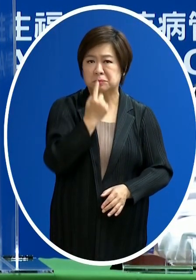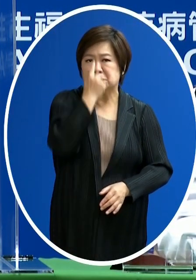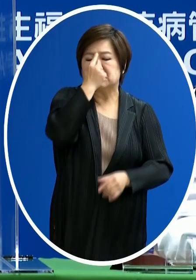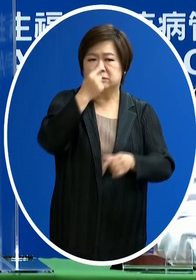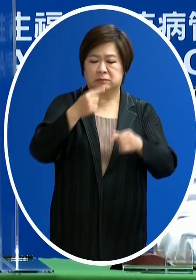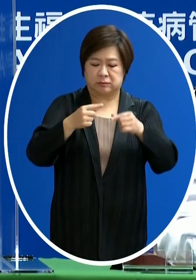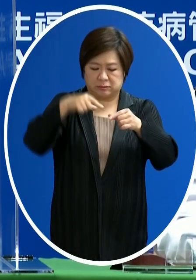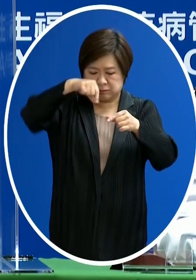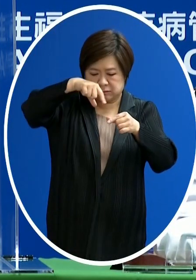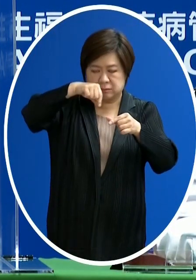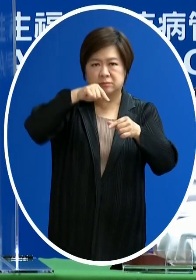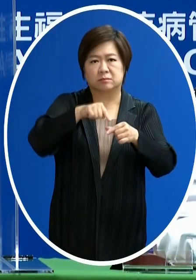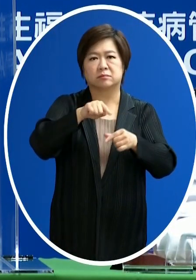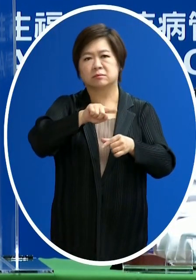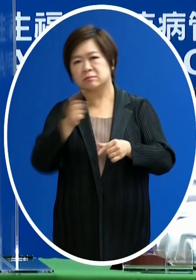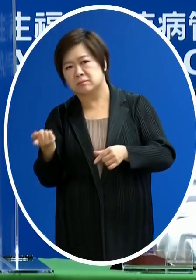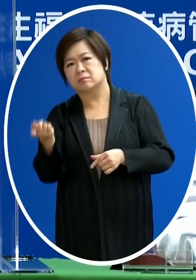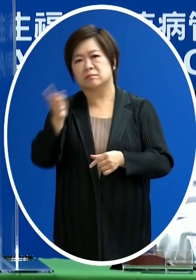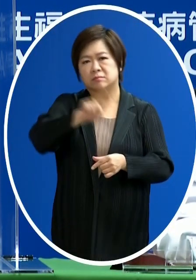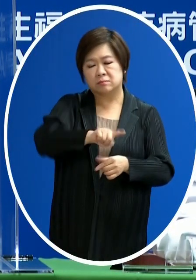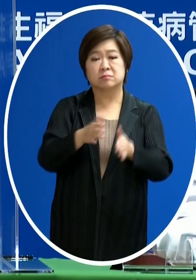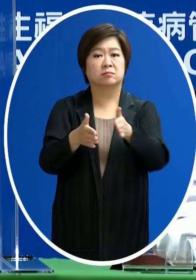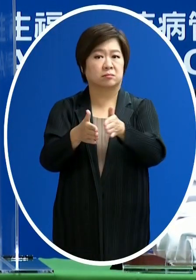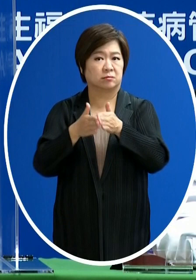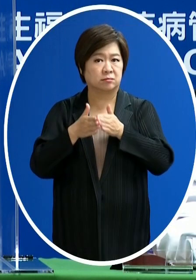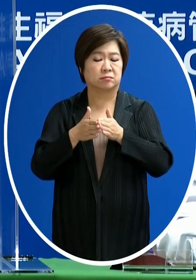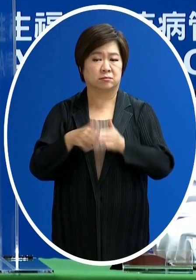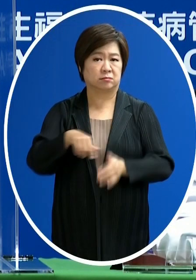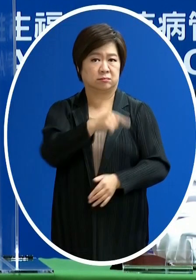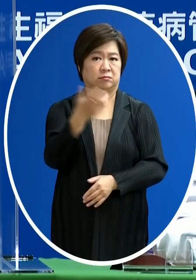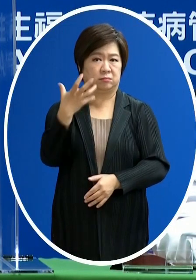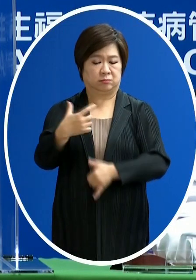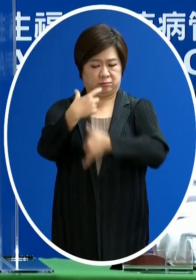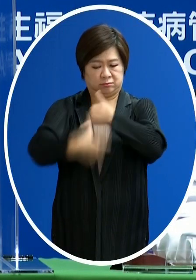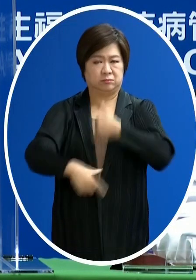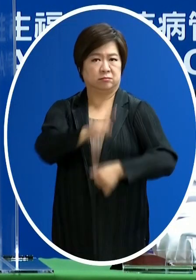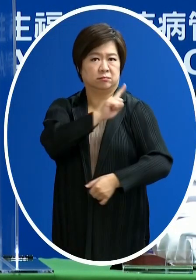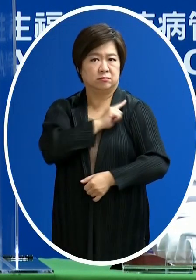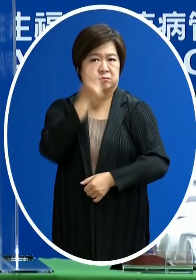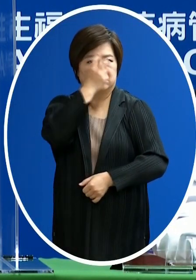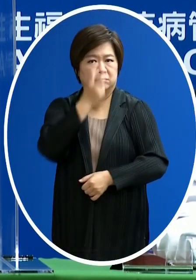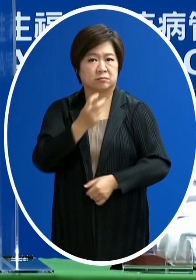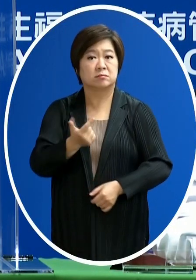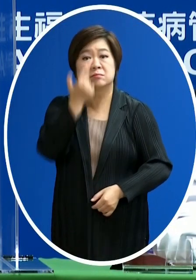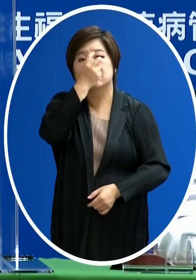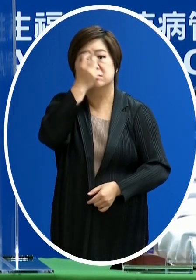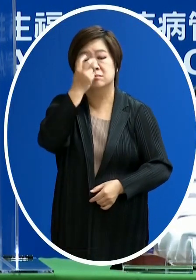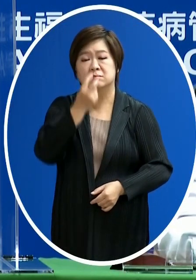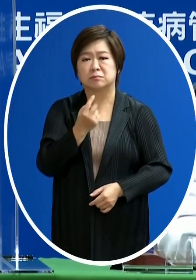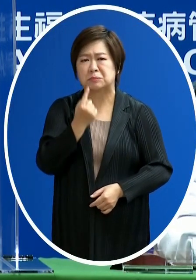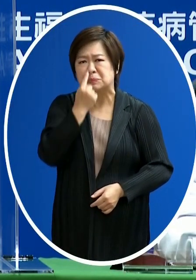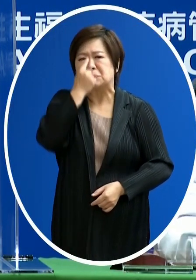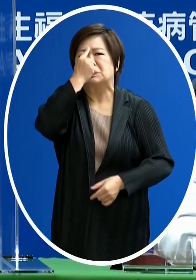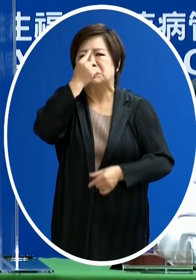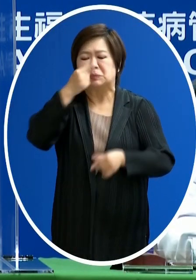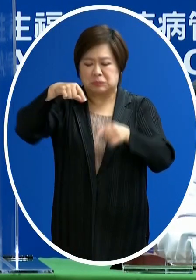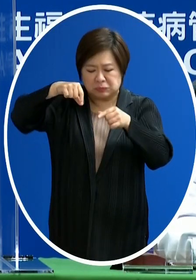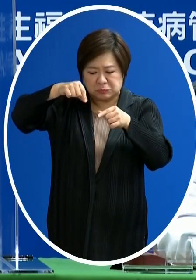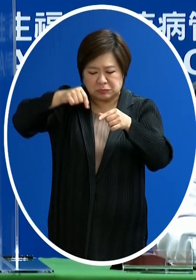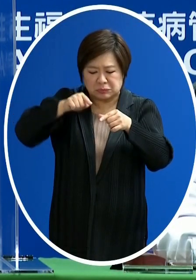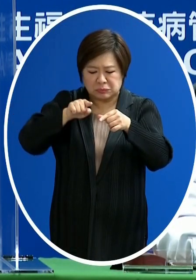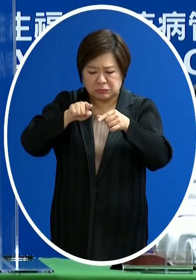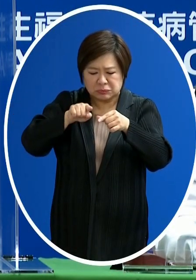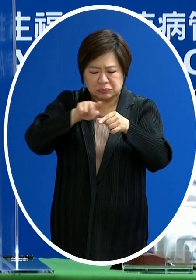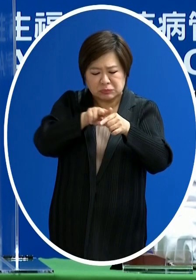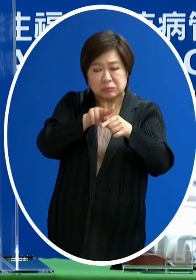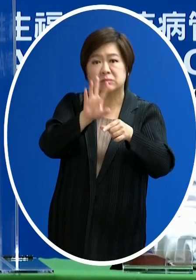用。那未来大概很多都是在自我检查用那个快筛，那 PCR 未来会走向要快筛